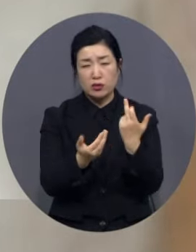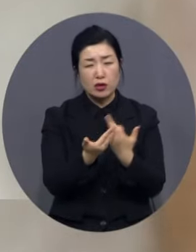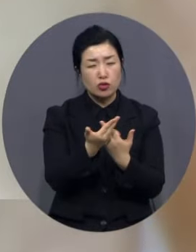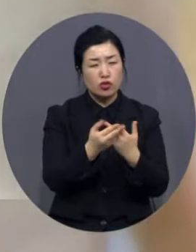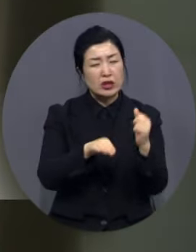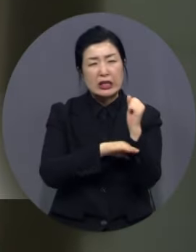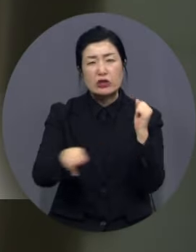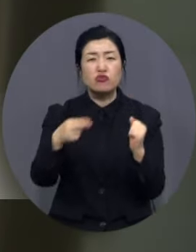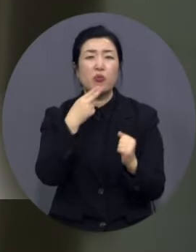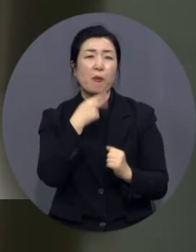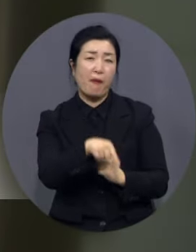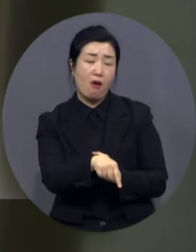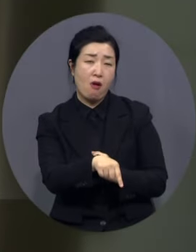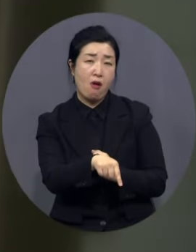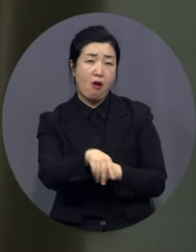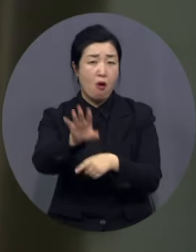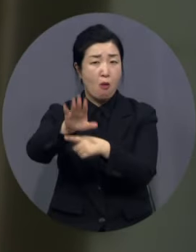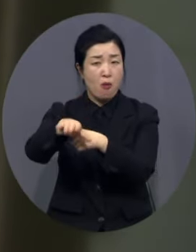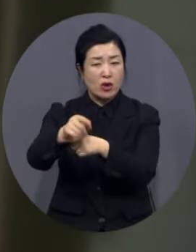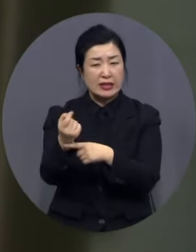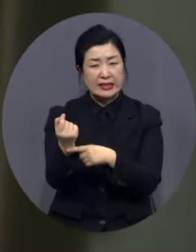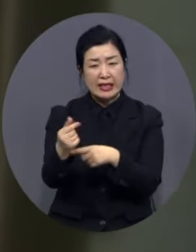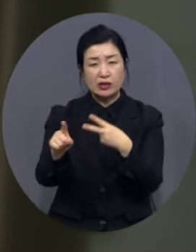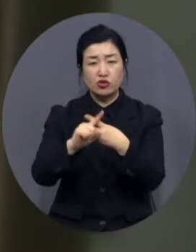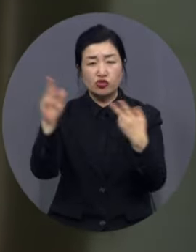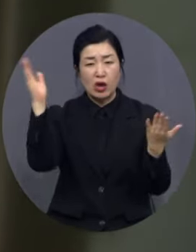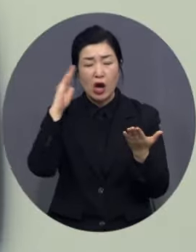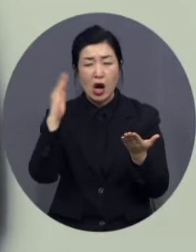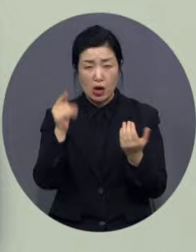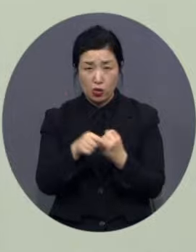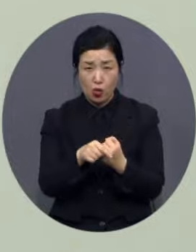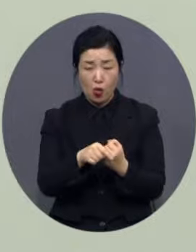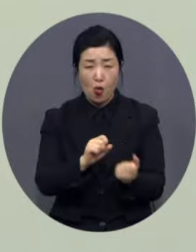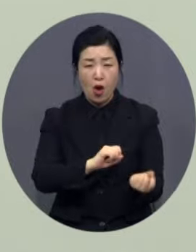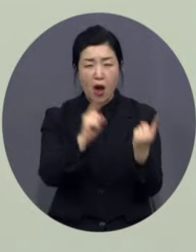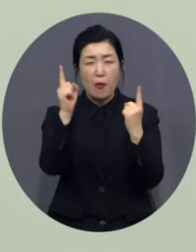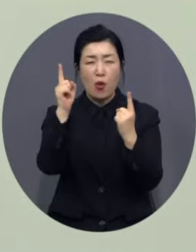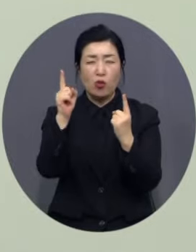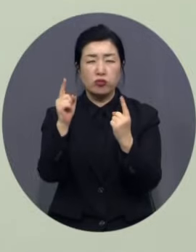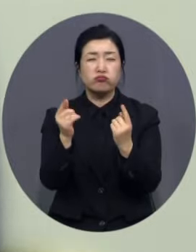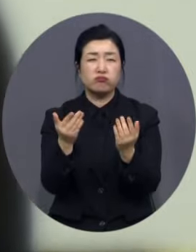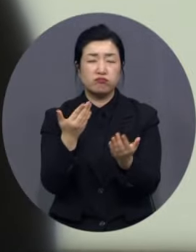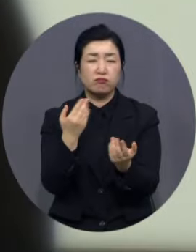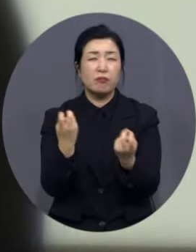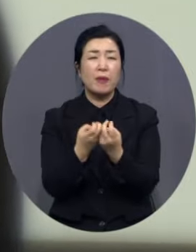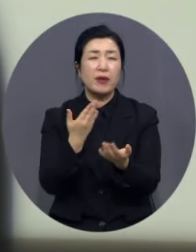기준조차 없다며 읍면지역 작은 중학교를 살리기 위한 정책을 마련하라고